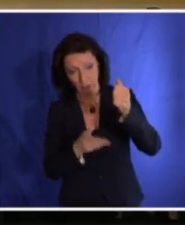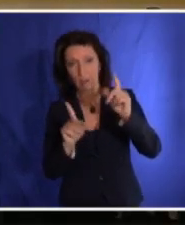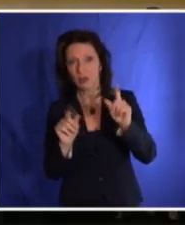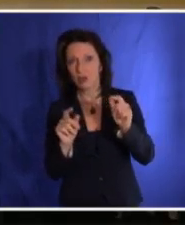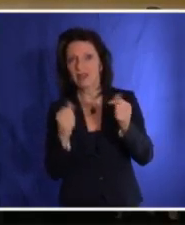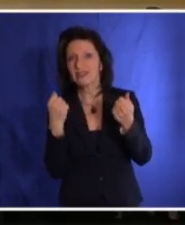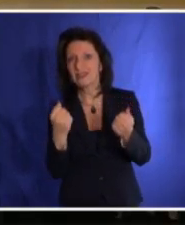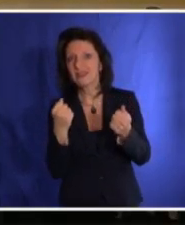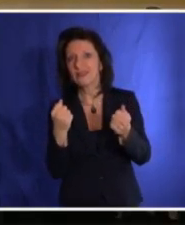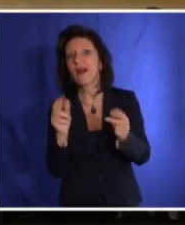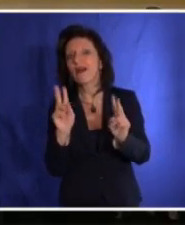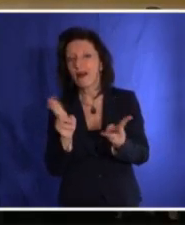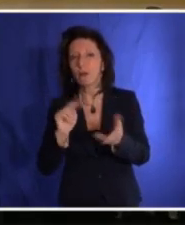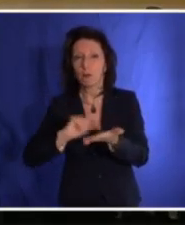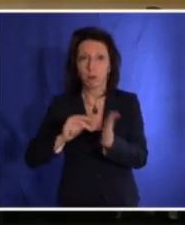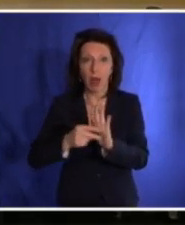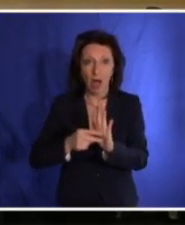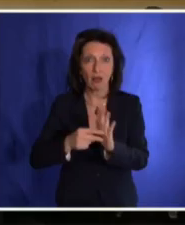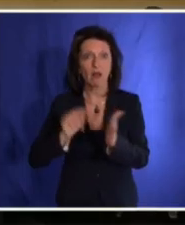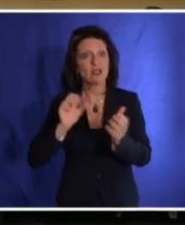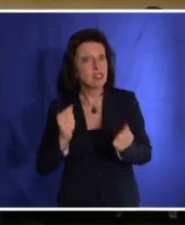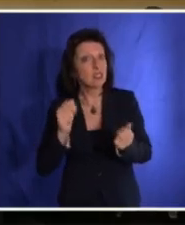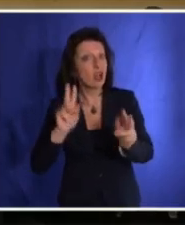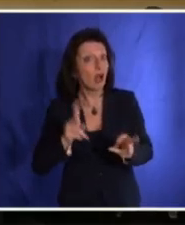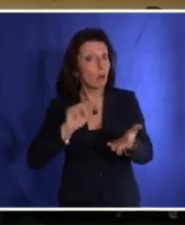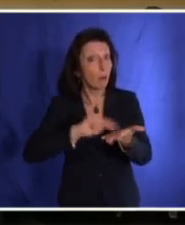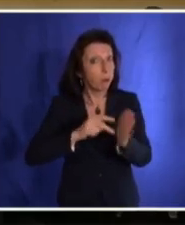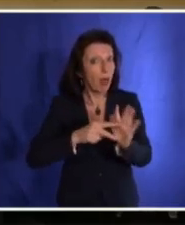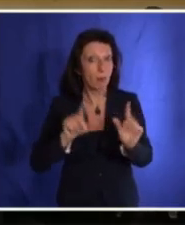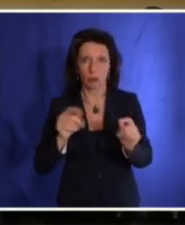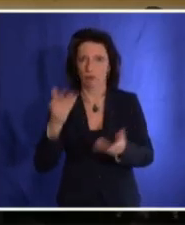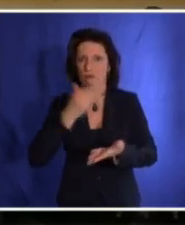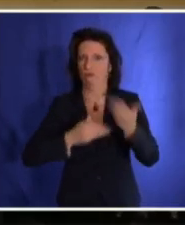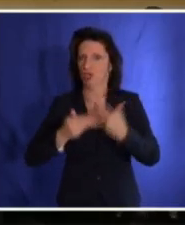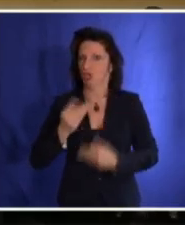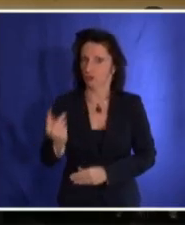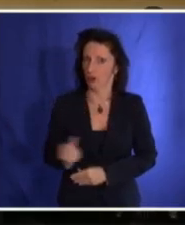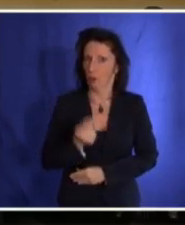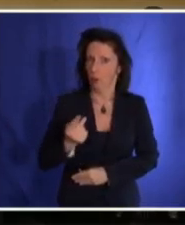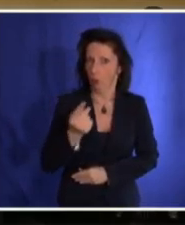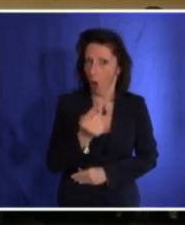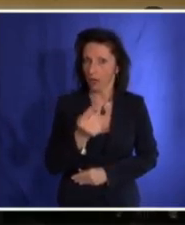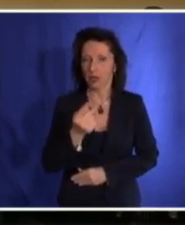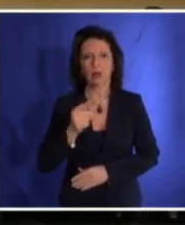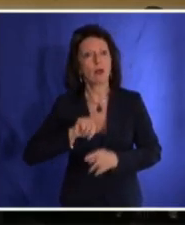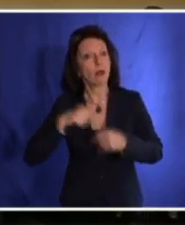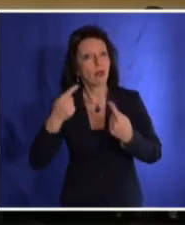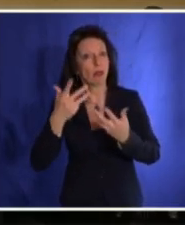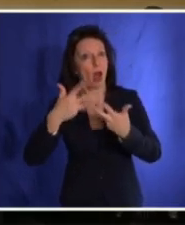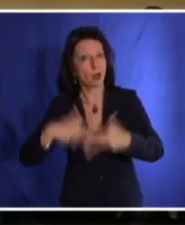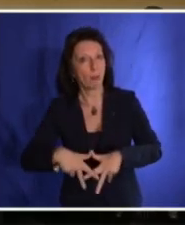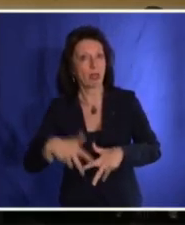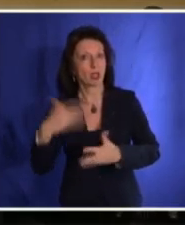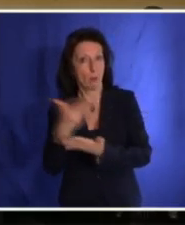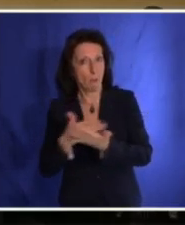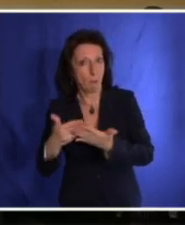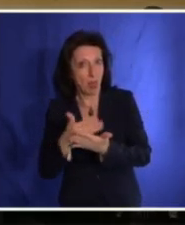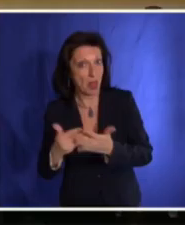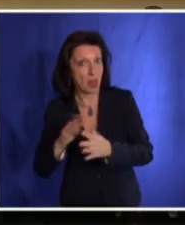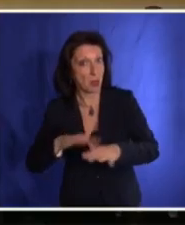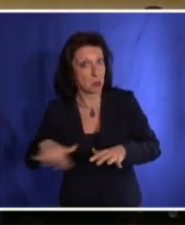ist Wirtschaftsmotor. Wirtschaftsmotor ist Sozialraum, ist Bildungsraum. Gehen wir es an.